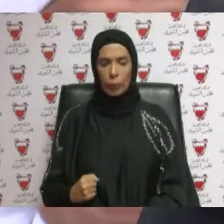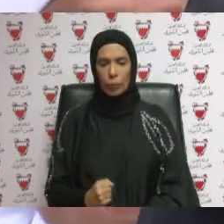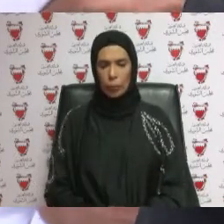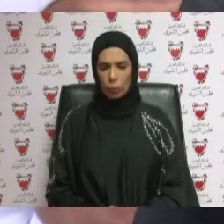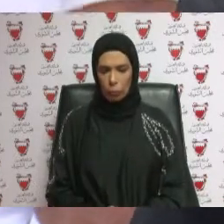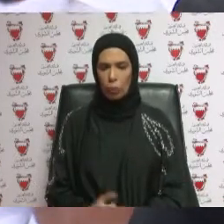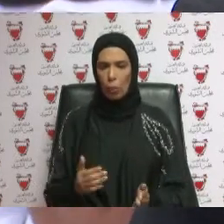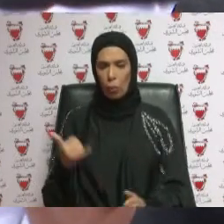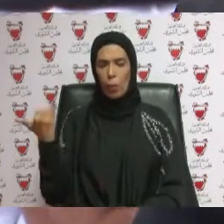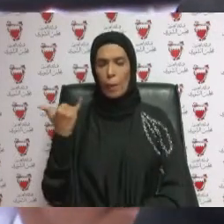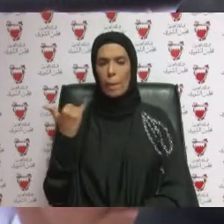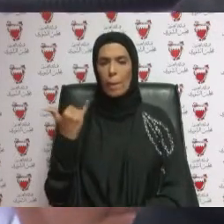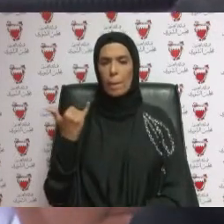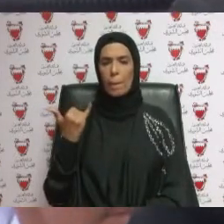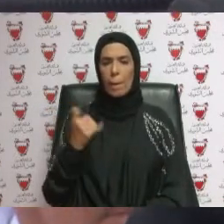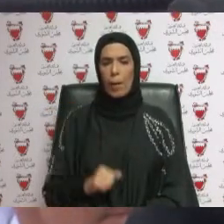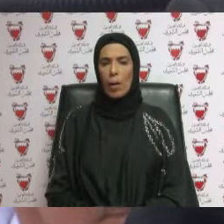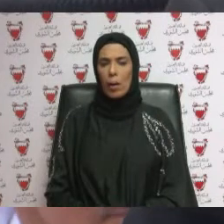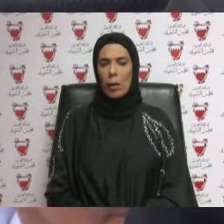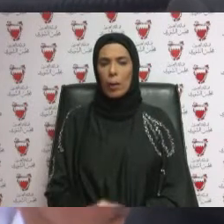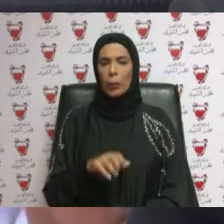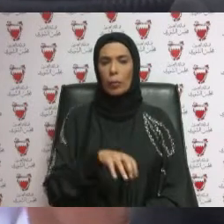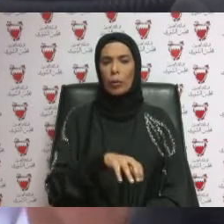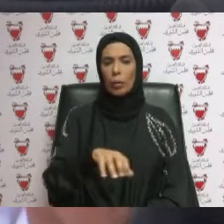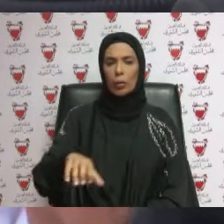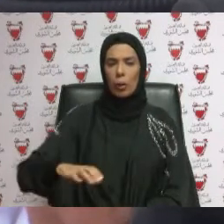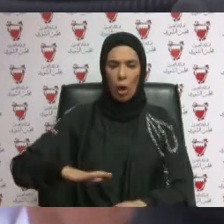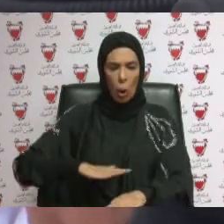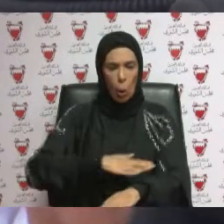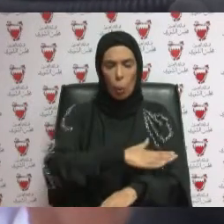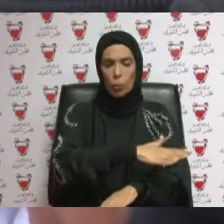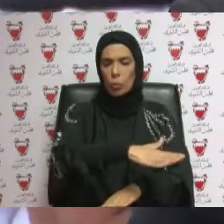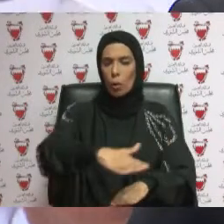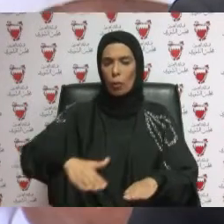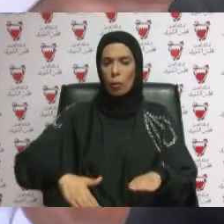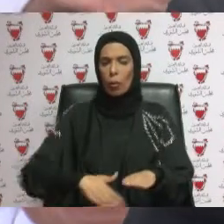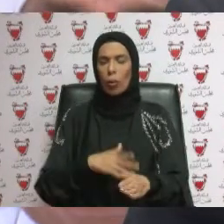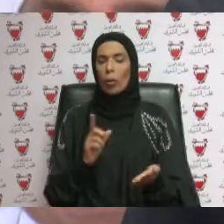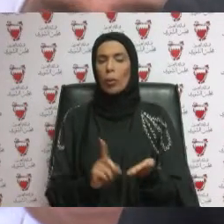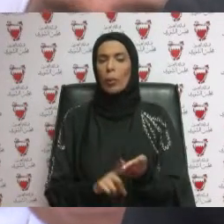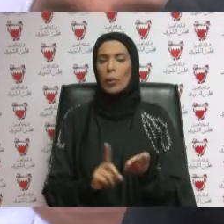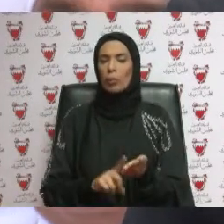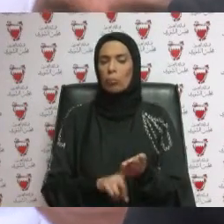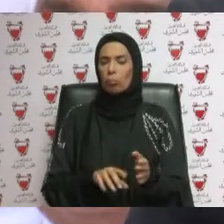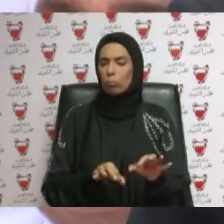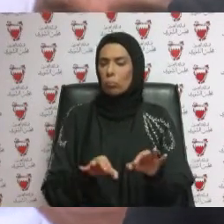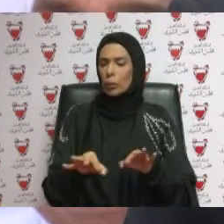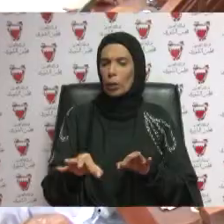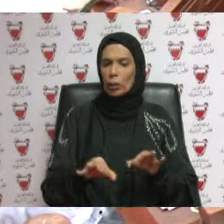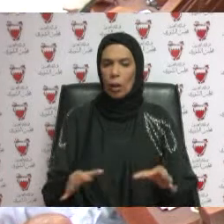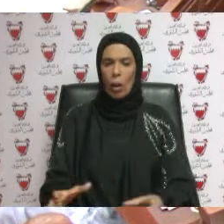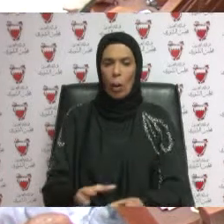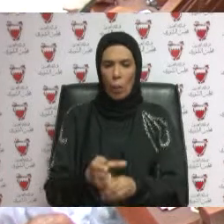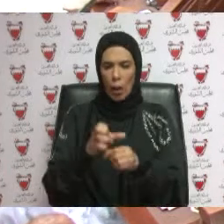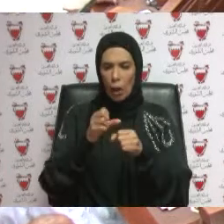هذا الأمر مهم فيها، لأن البحرين تعتبر من الدول الجزرية الصغيرة التي يجب أن تتخذ التدابير اللازمة لحماية